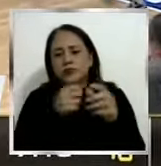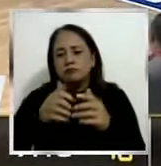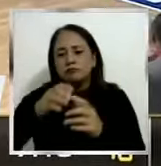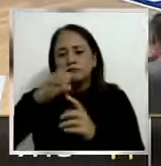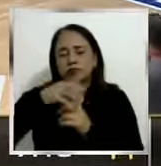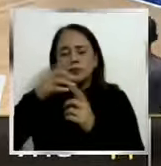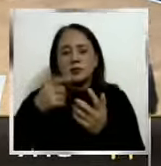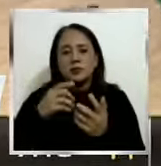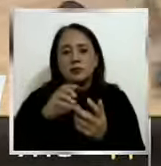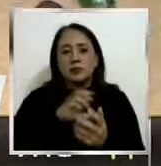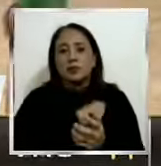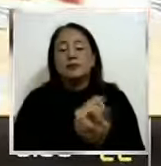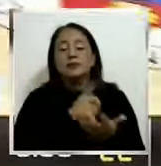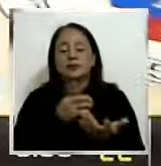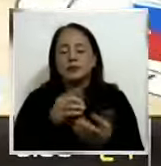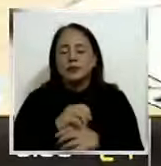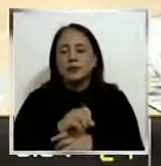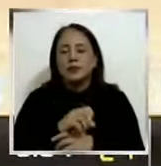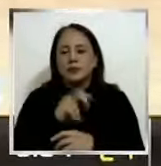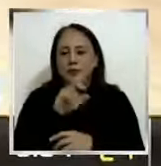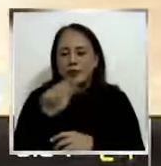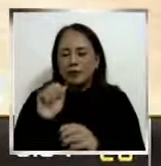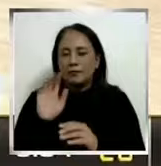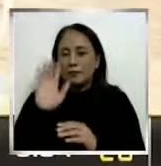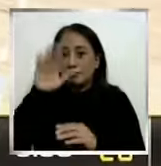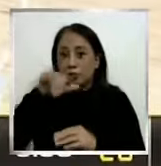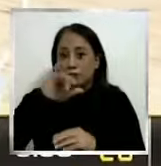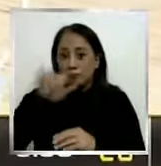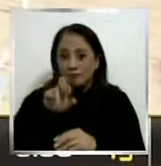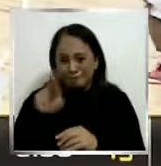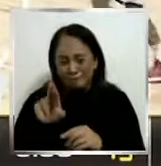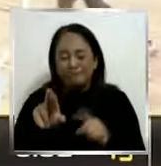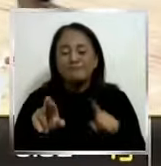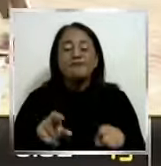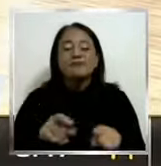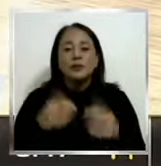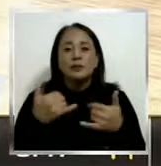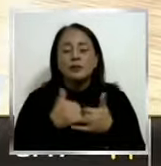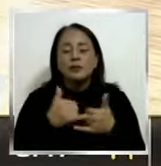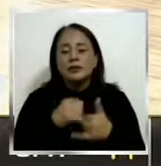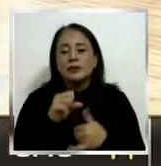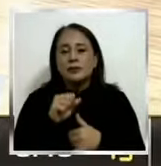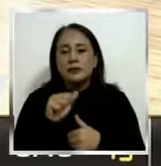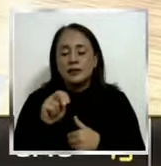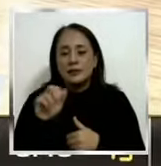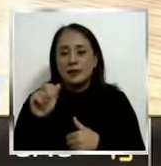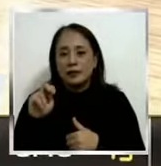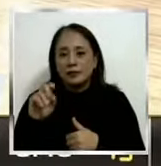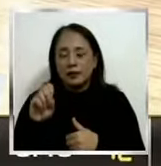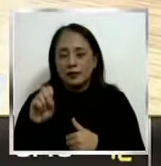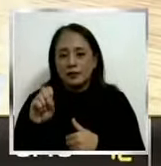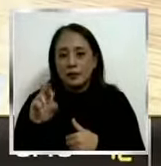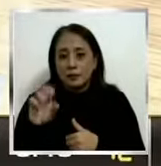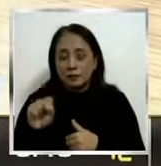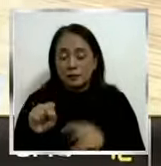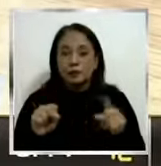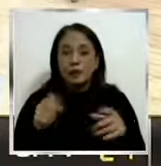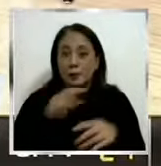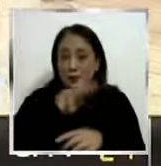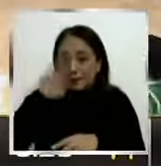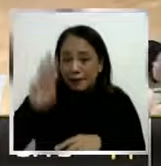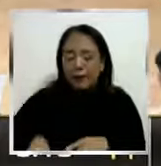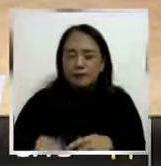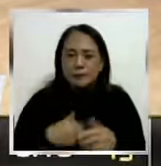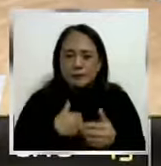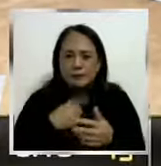Juniors Basketball Finals. Sa laro kahapon sa San Andres Sports Complex sa Maynila, kitang-kita ang determinasyong manalo ng Letran